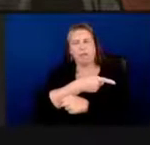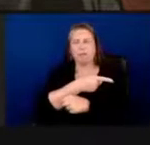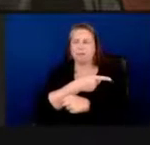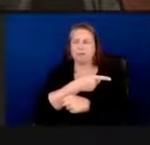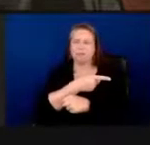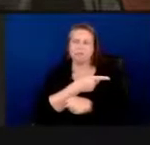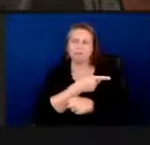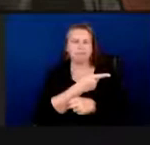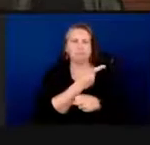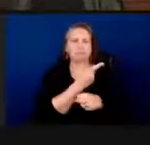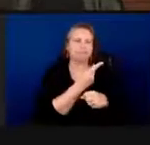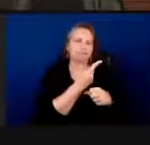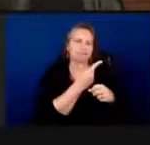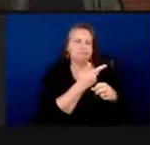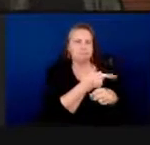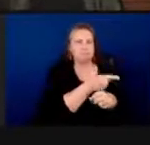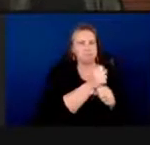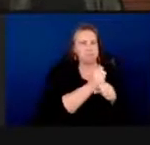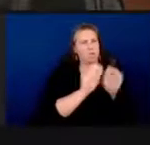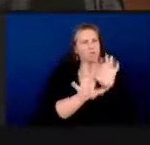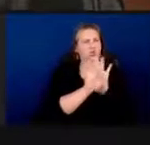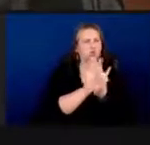ambao